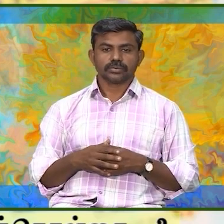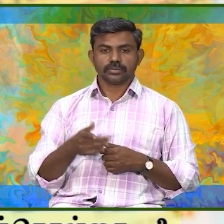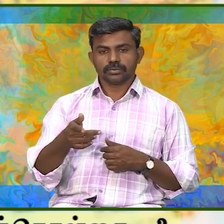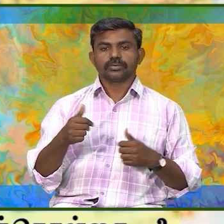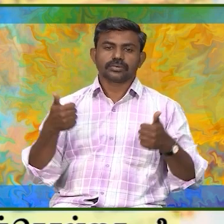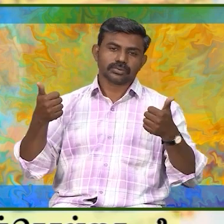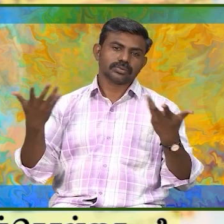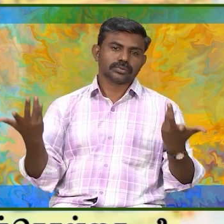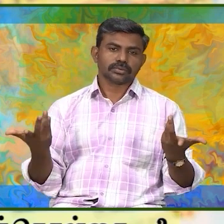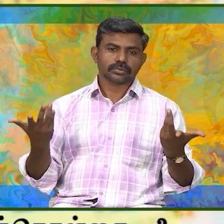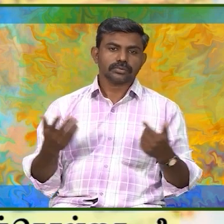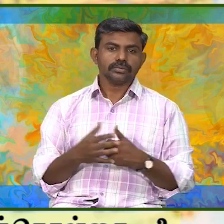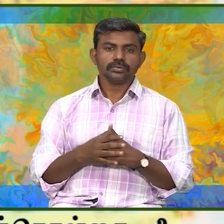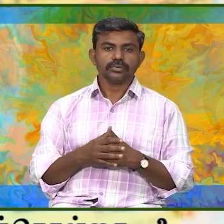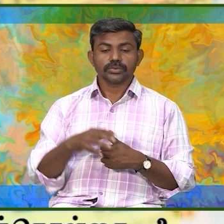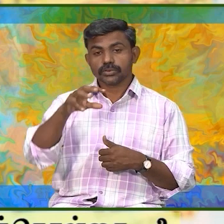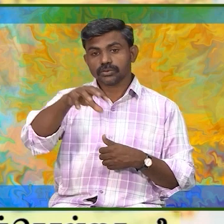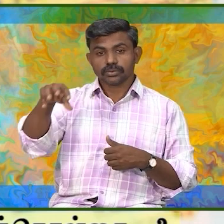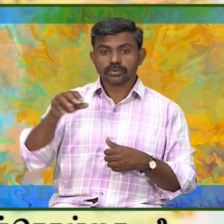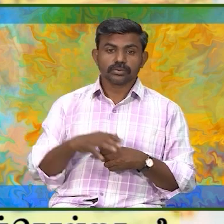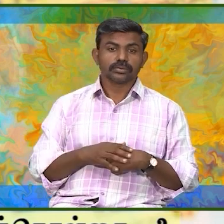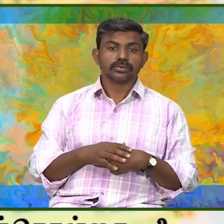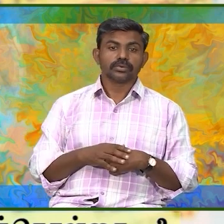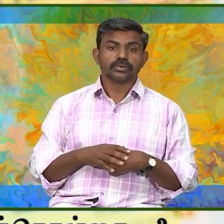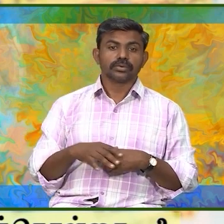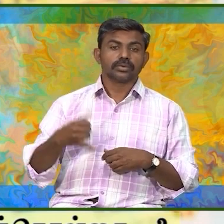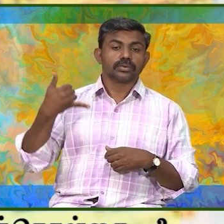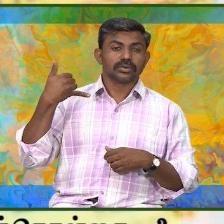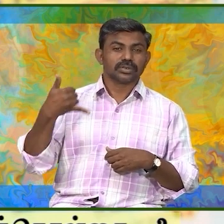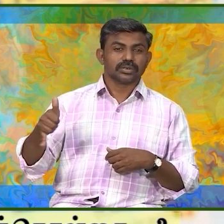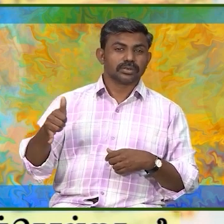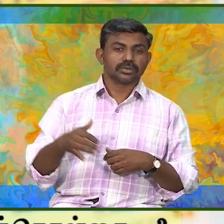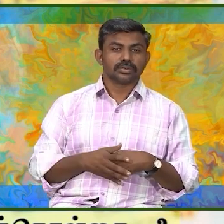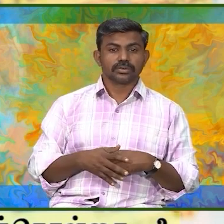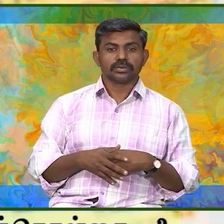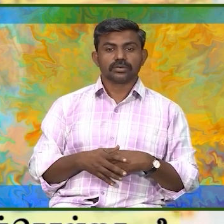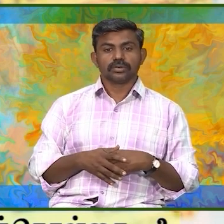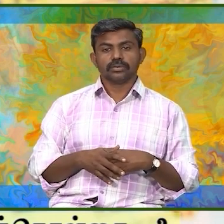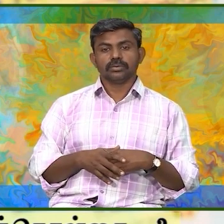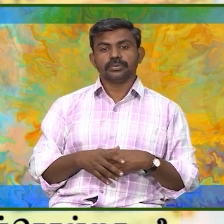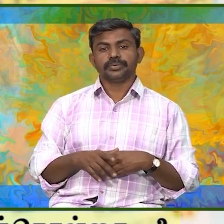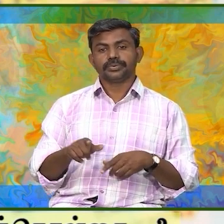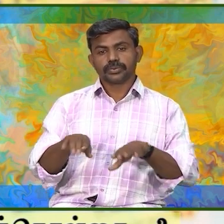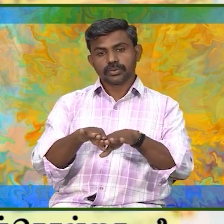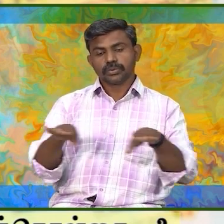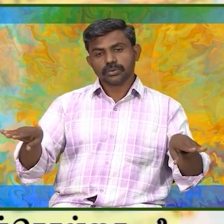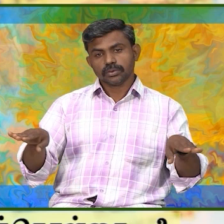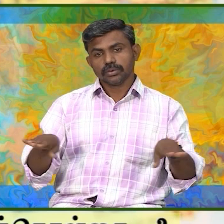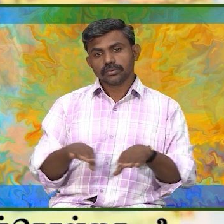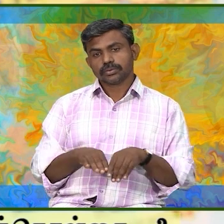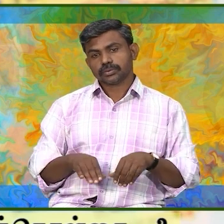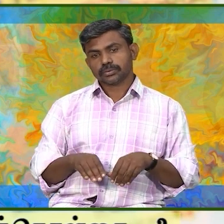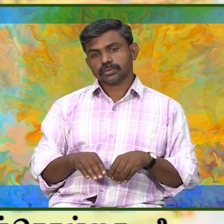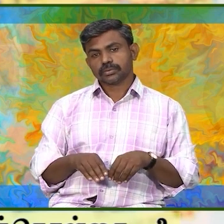இதுக்கு நம்ம ஆட்சியை செய்ய வேண்டாமே. இப்படி காலனித்துவத்தை இந்தியா வெறுக்கிறது. அதனுடைய அடிப்படை கொள்கைகளை இது முக்கியமானது.